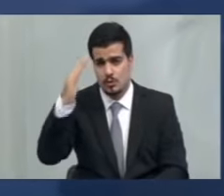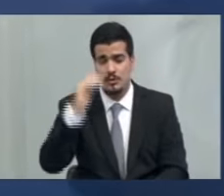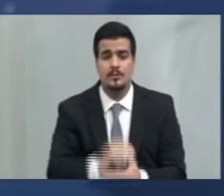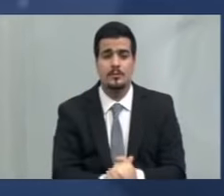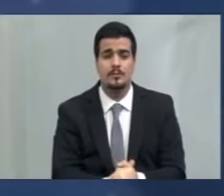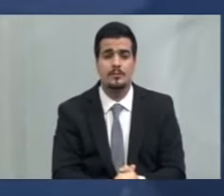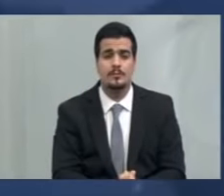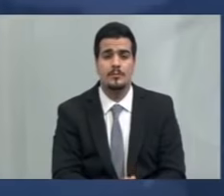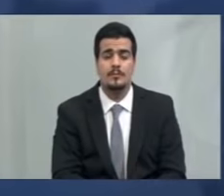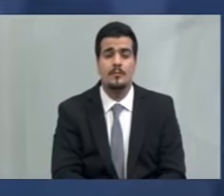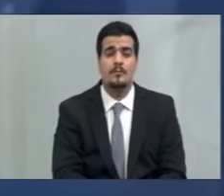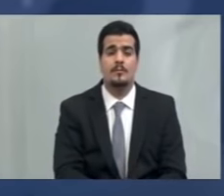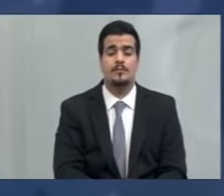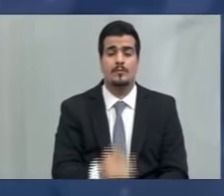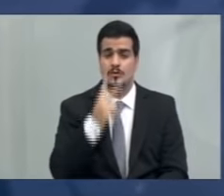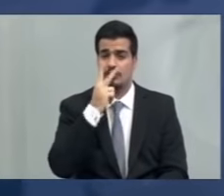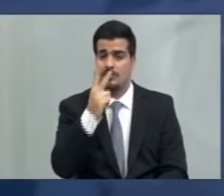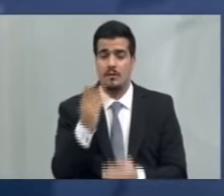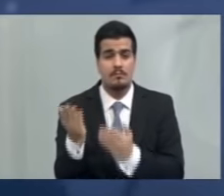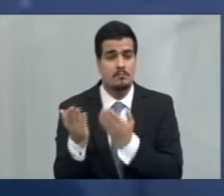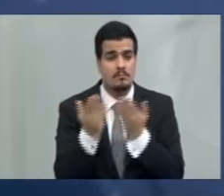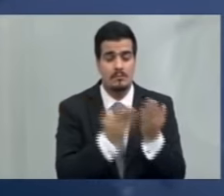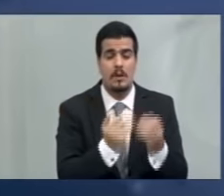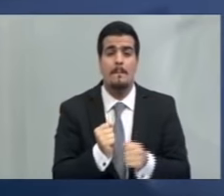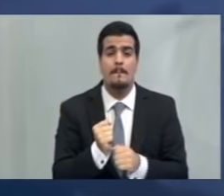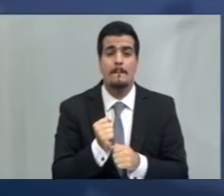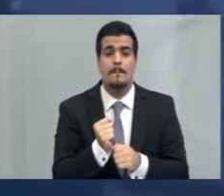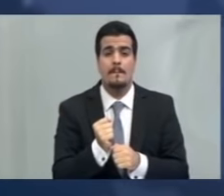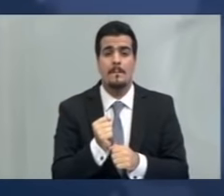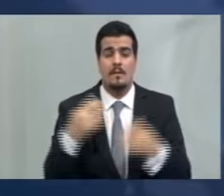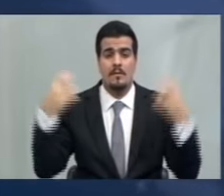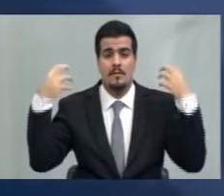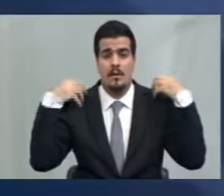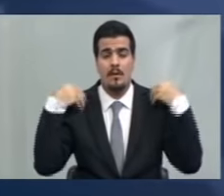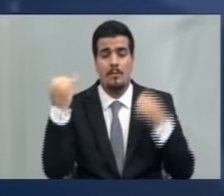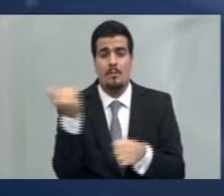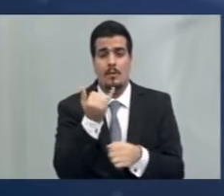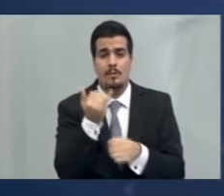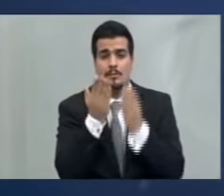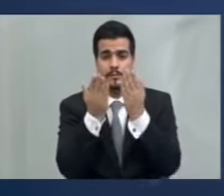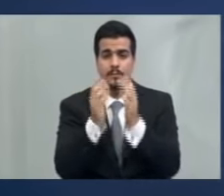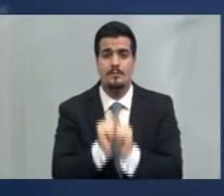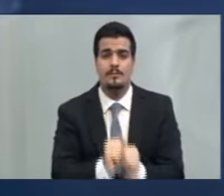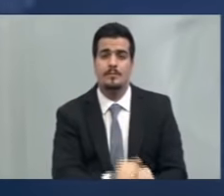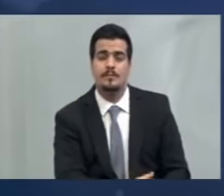زميلي صادق. مشاهدي الكرام مساء الخير، أبرز عناوين الرياضة.